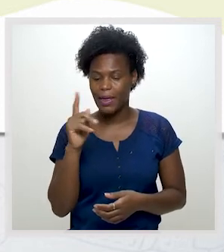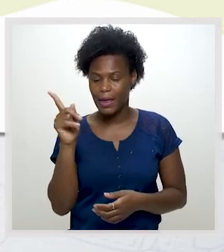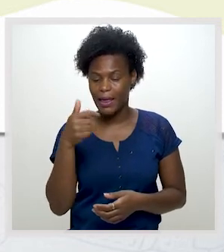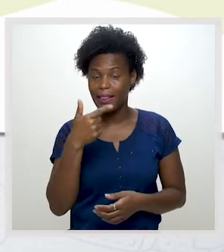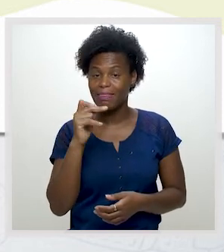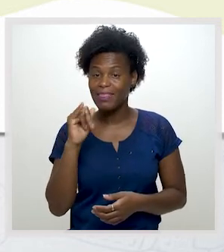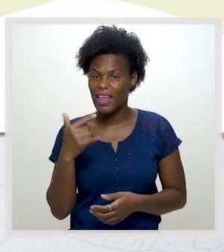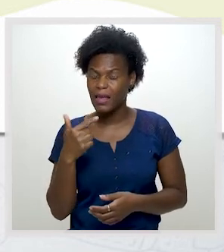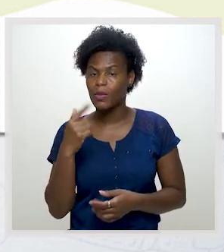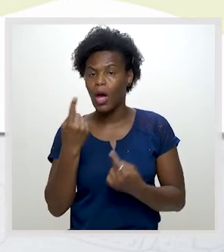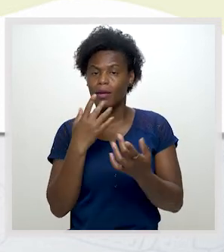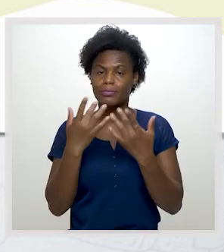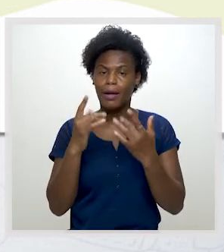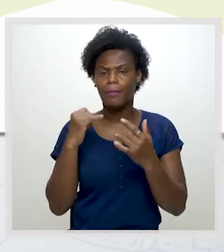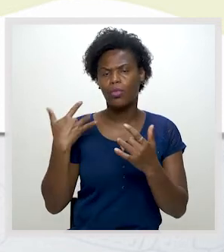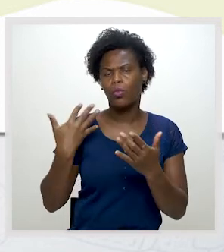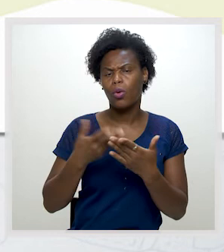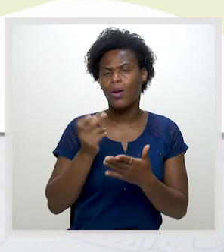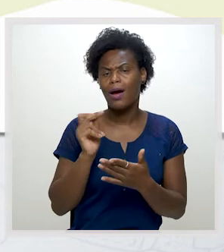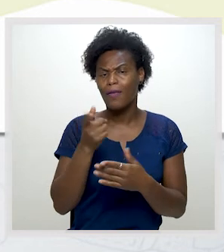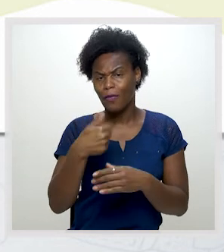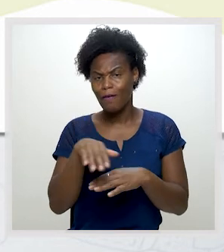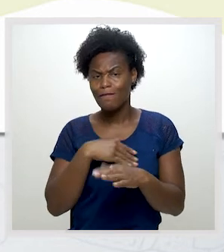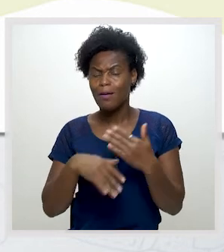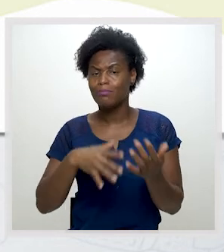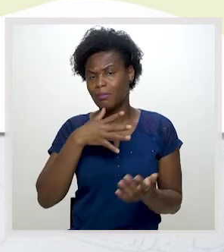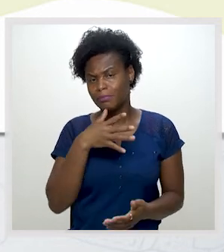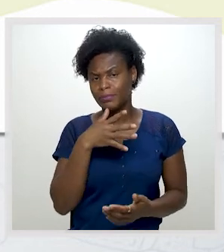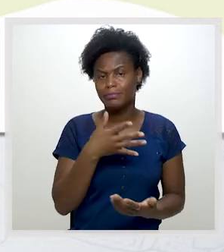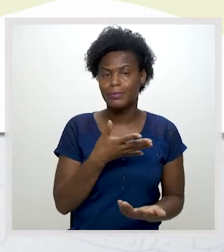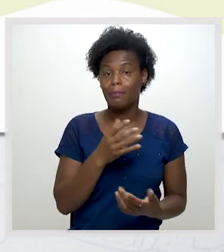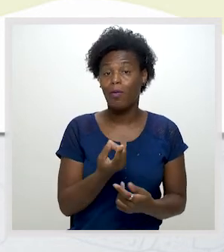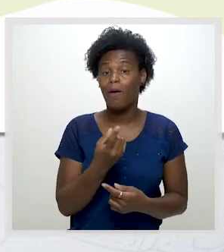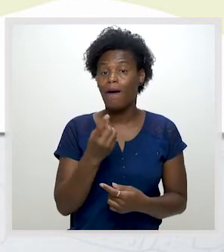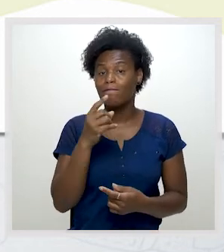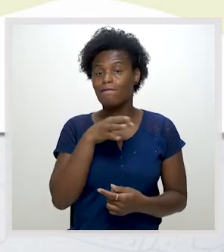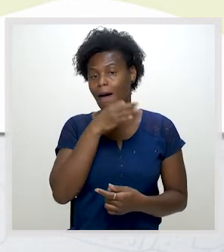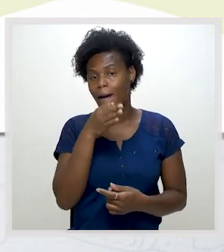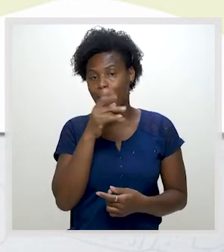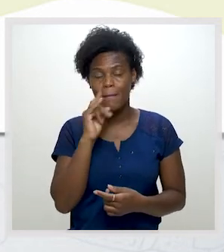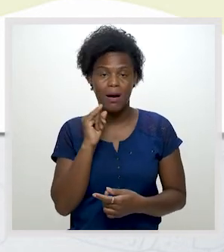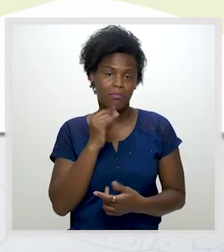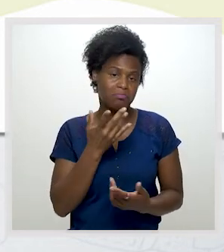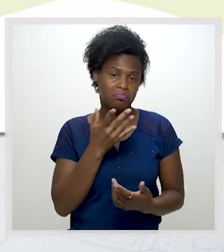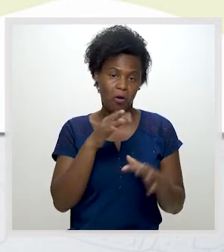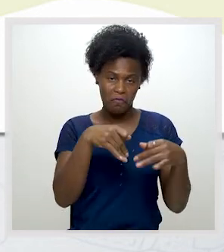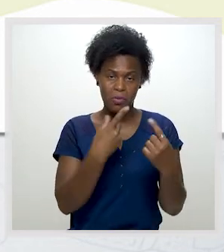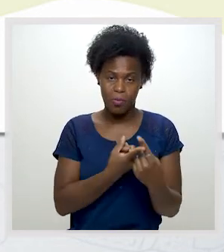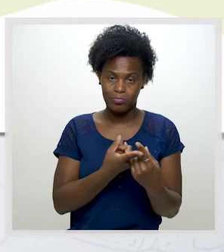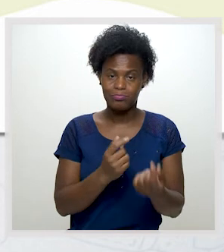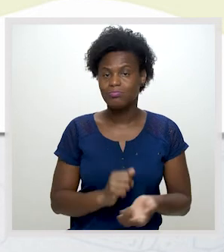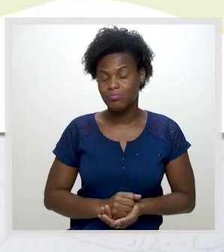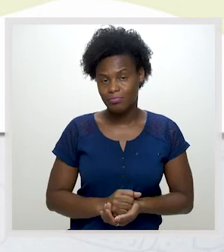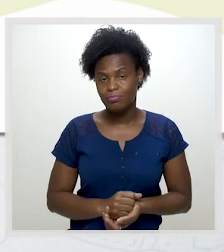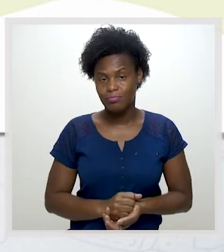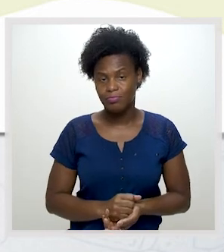pendant l'année. On a fait une représentation pour les parents en fin d'année.